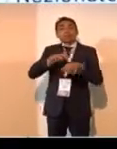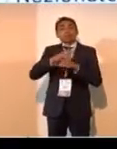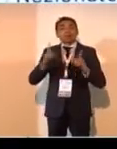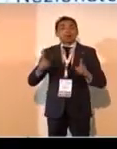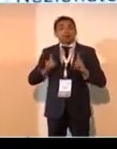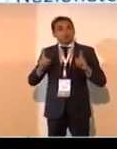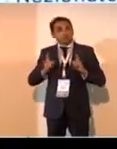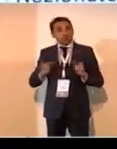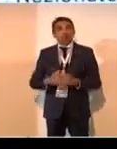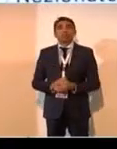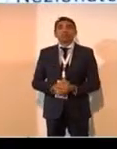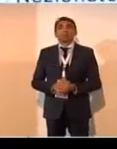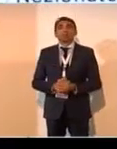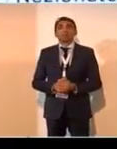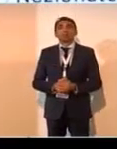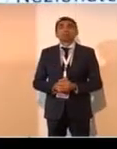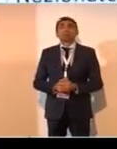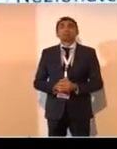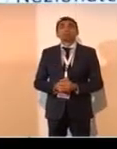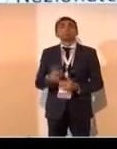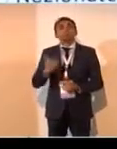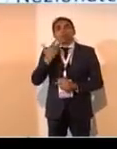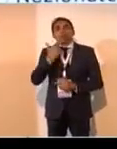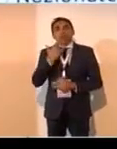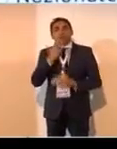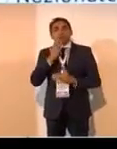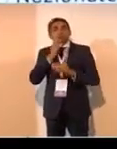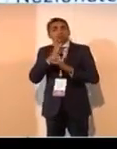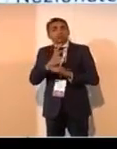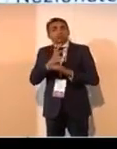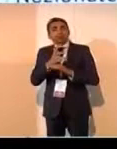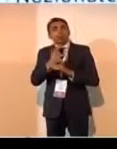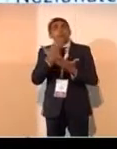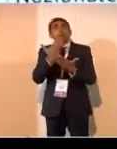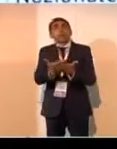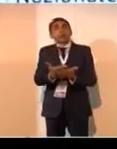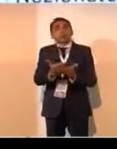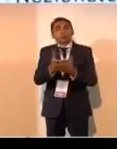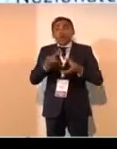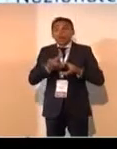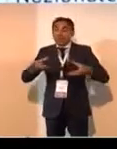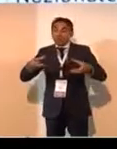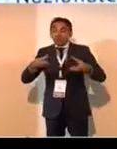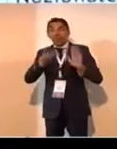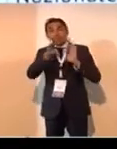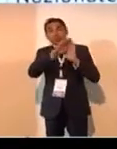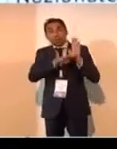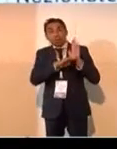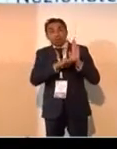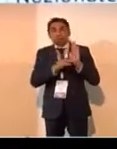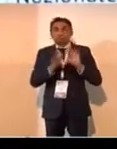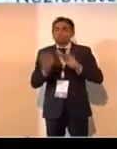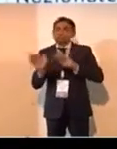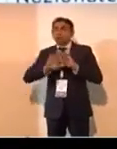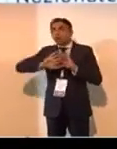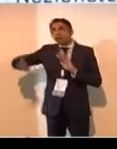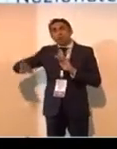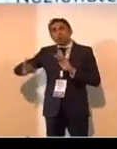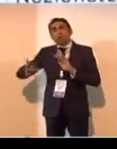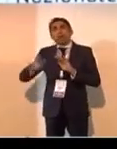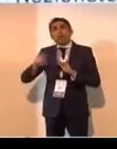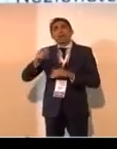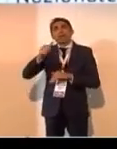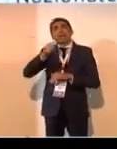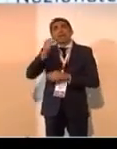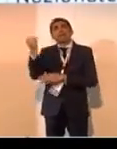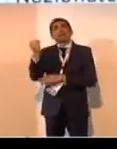Difesa, ma vorrei adesso introdurvi una proposta per la nostra conferenza programmatica che non riguarda, diciamo, il servizio